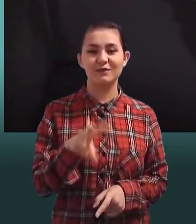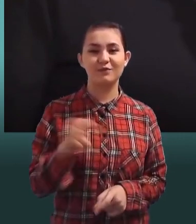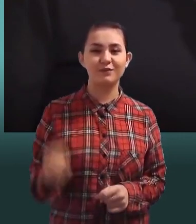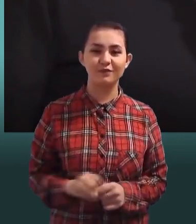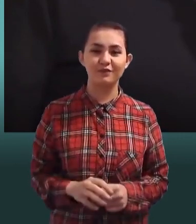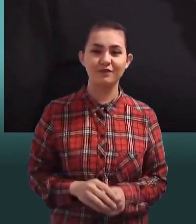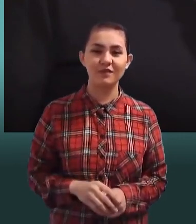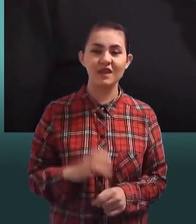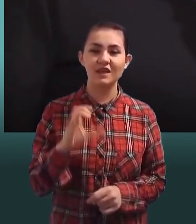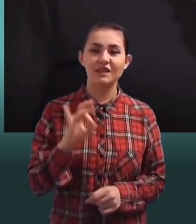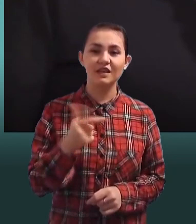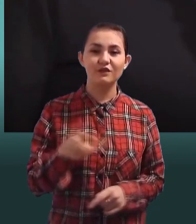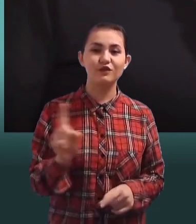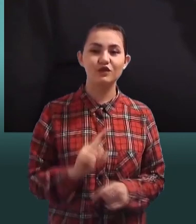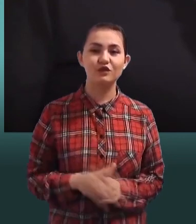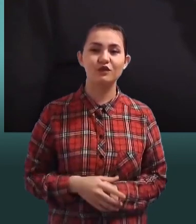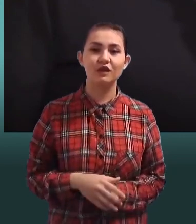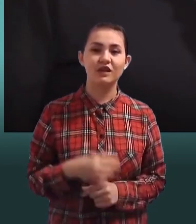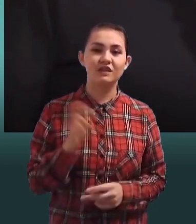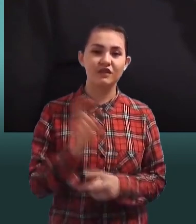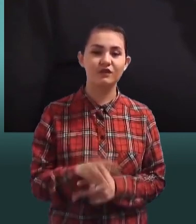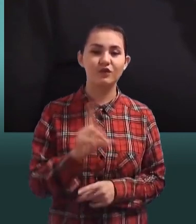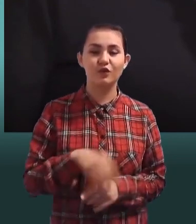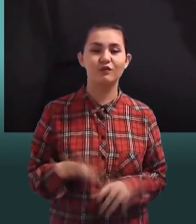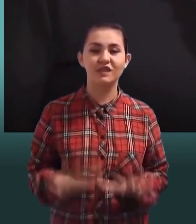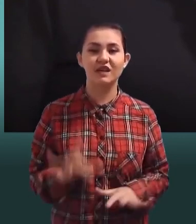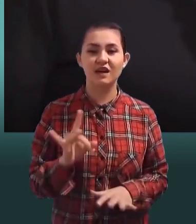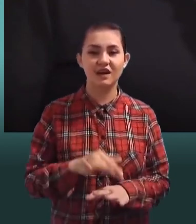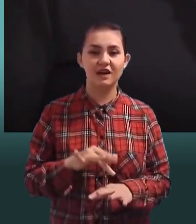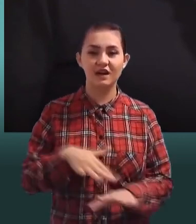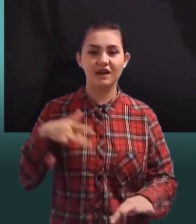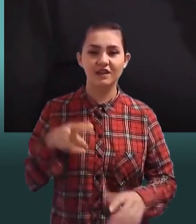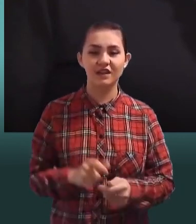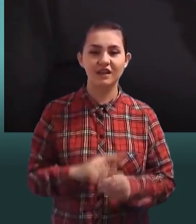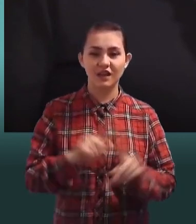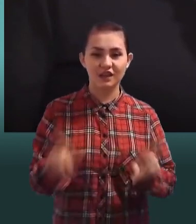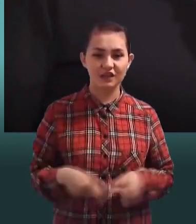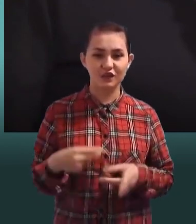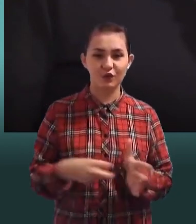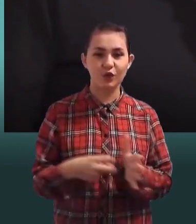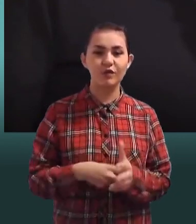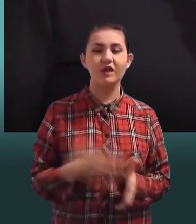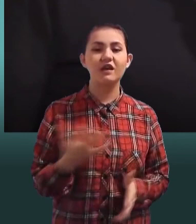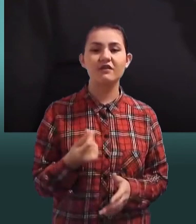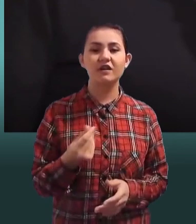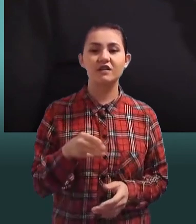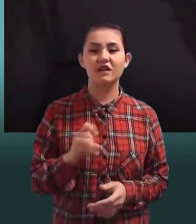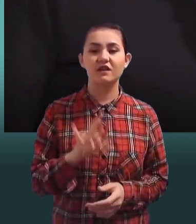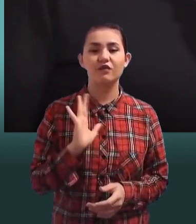Пане Сергію, ну що, ось звернулись ви до міської ради листом, все ж таки, на якій вартості тарифу